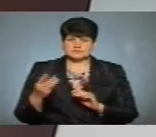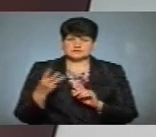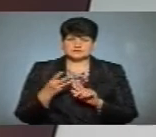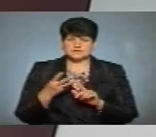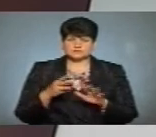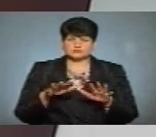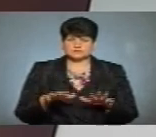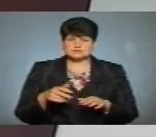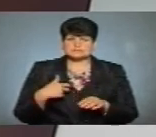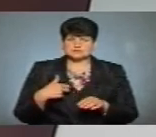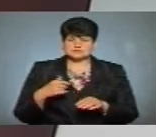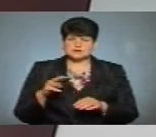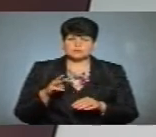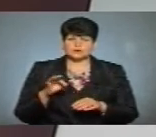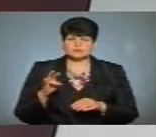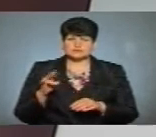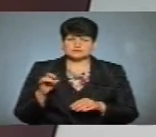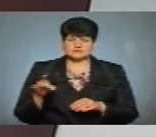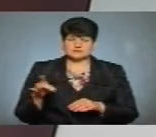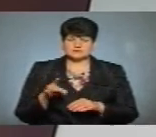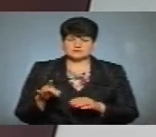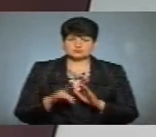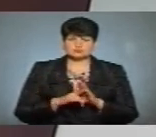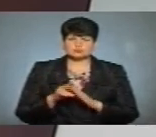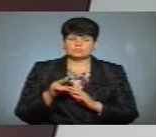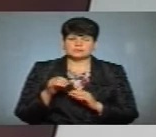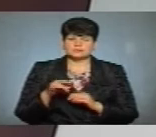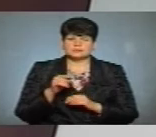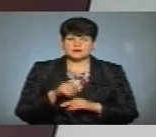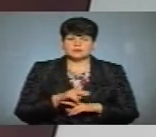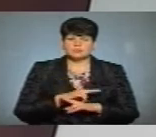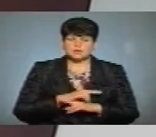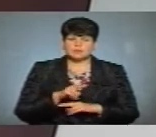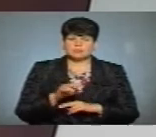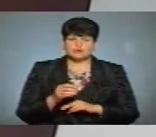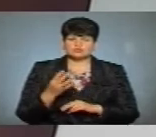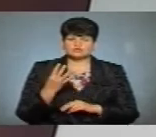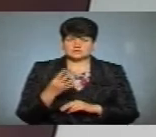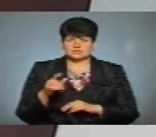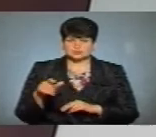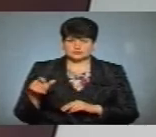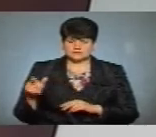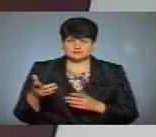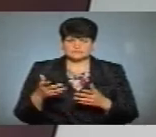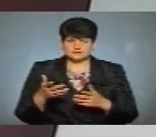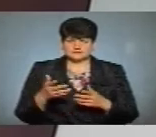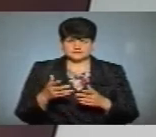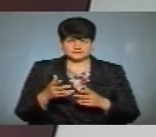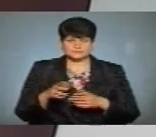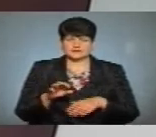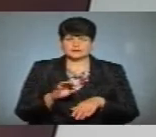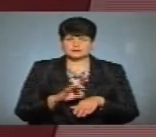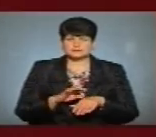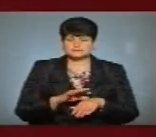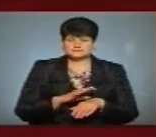місці Заліщицький та Монастирський райони. З початком пандемії там померли по 4 людини, у яких діагностували коронавірус. За